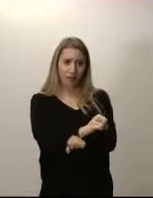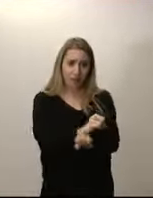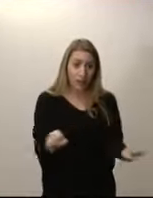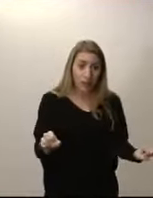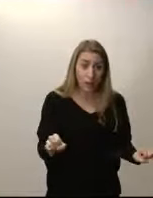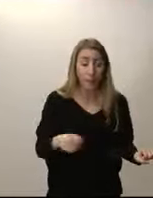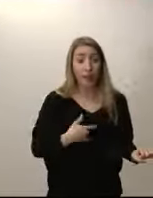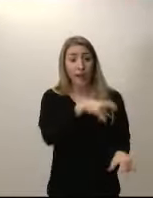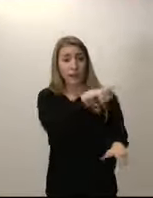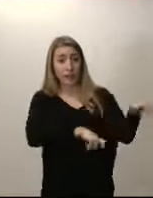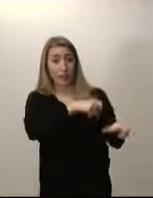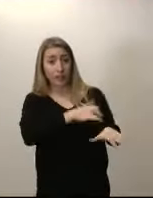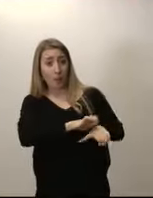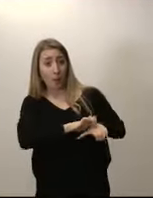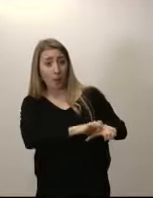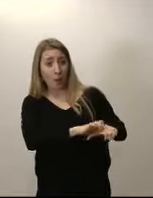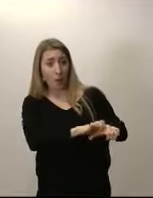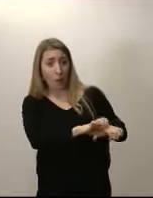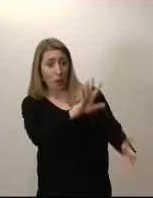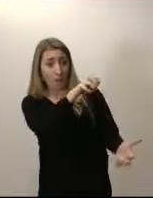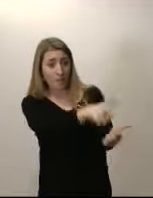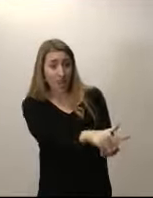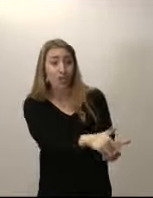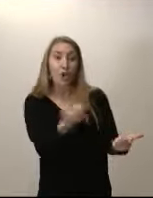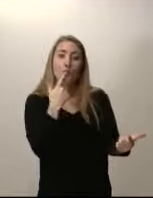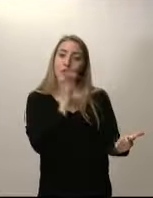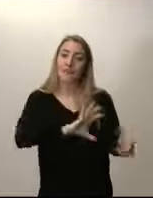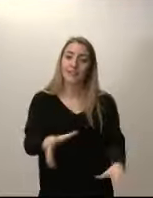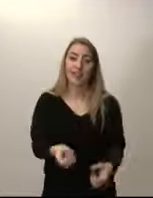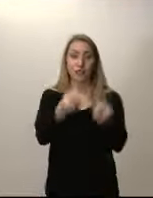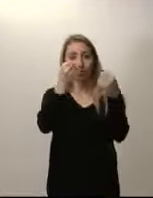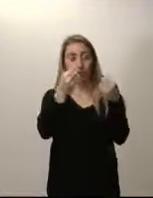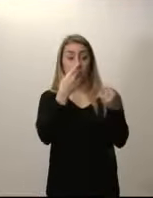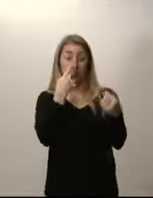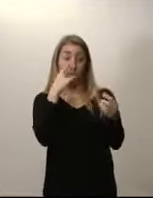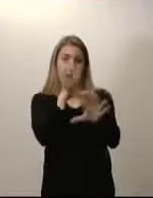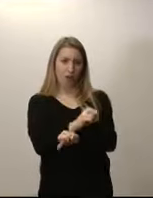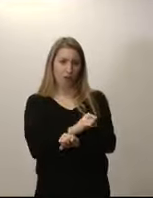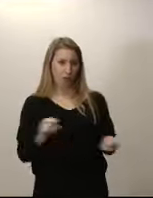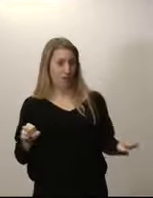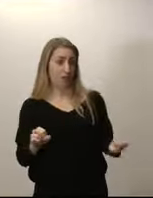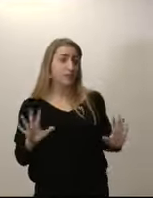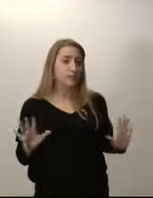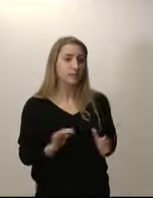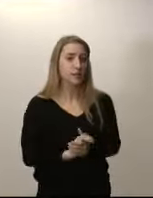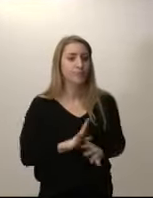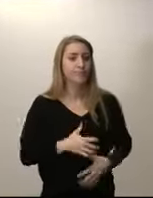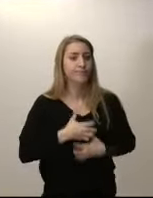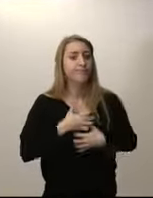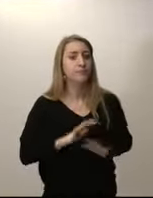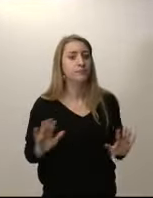qui nous ont poussés dans l'eau nous tendre la main pour nous en sortir. Non. Ça, je trouve ça absolument extraordinaire. Pas nous tendre la main,